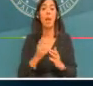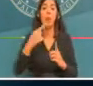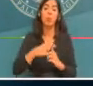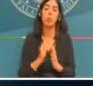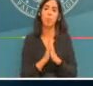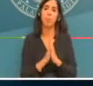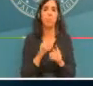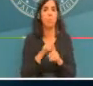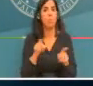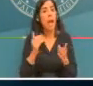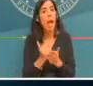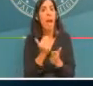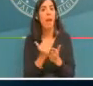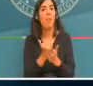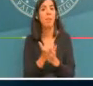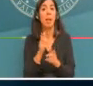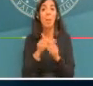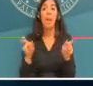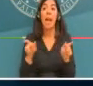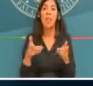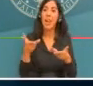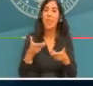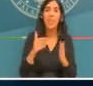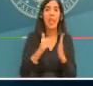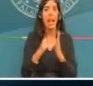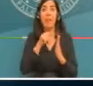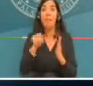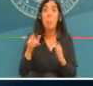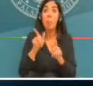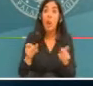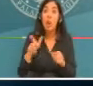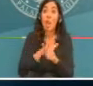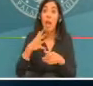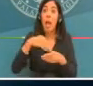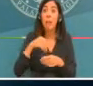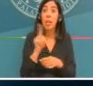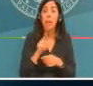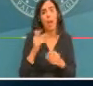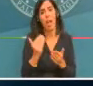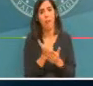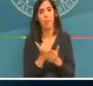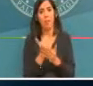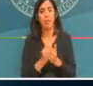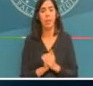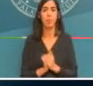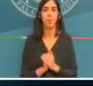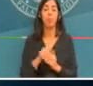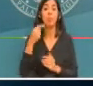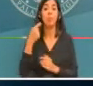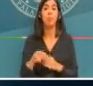questo è un momento complesso nel paese c'è anche molta stanchezza è una pandemia che ci sta sfidando